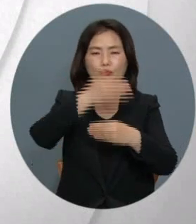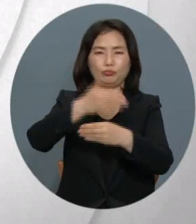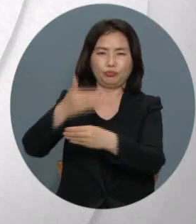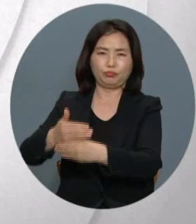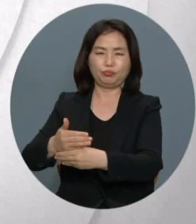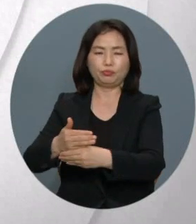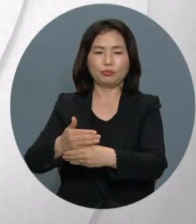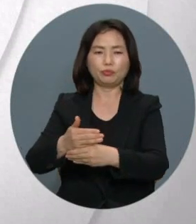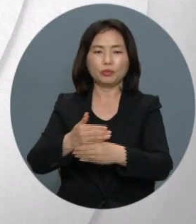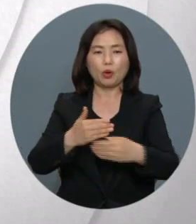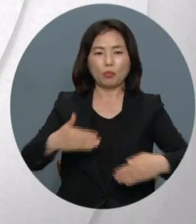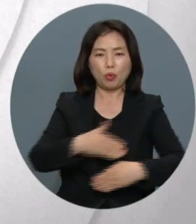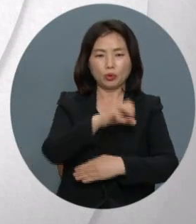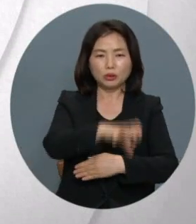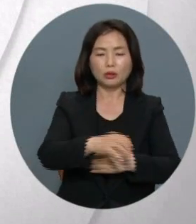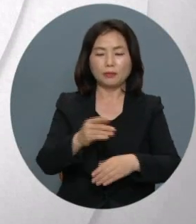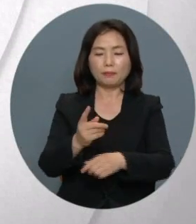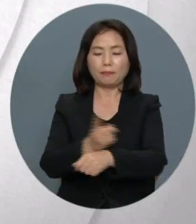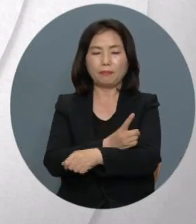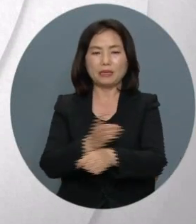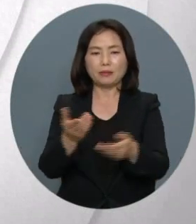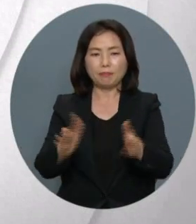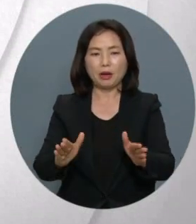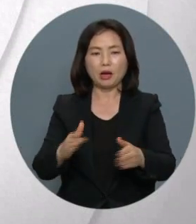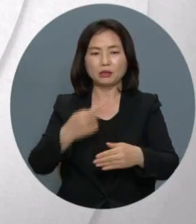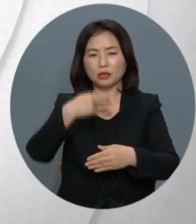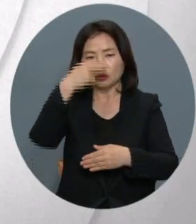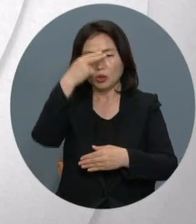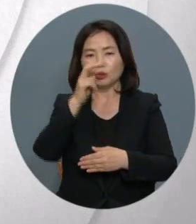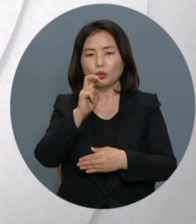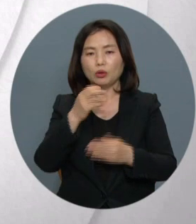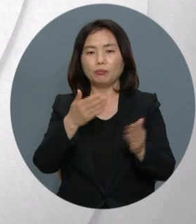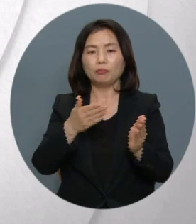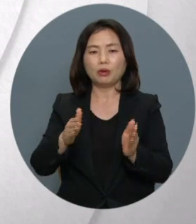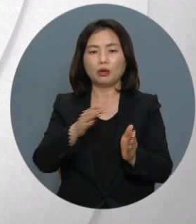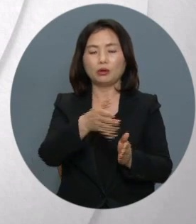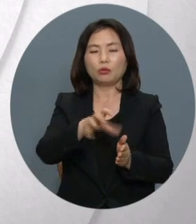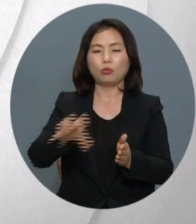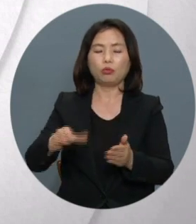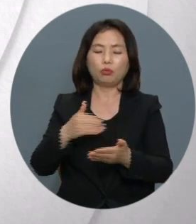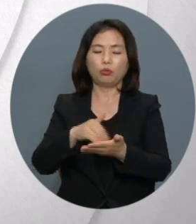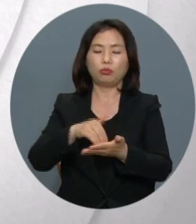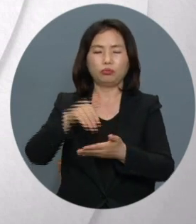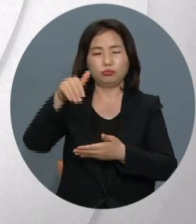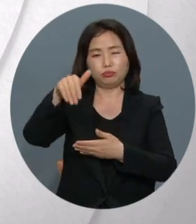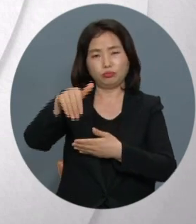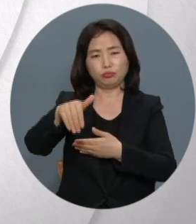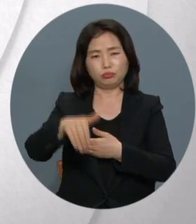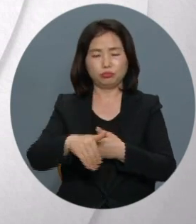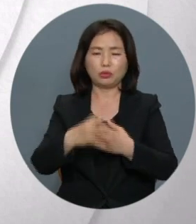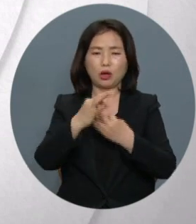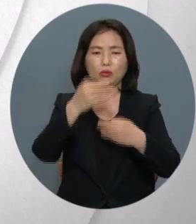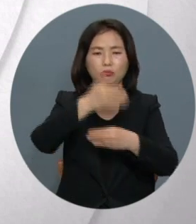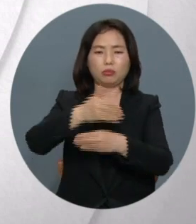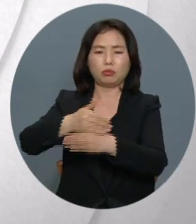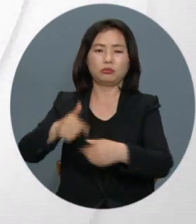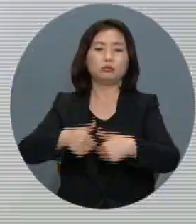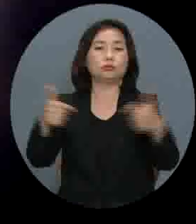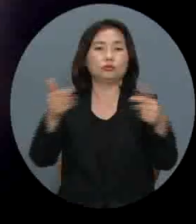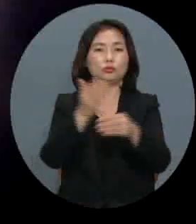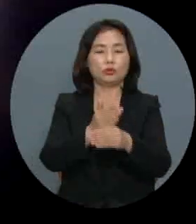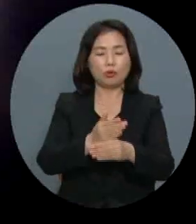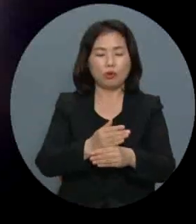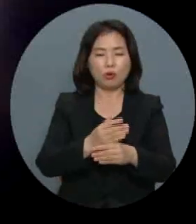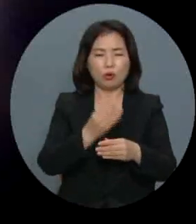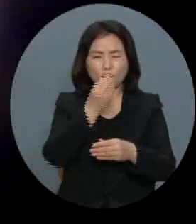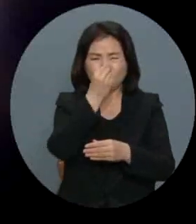닫았습니다. 목욕탕과 PC방, 간이수점, 노래방 같은 업종도 하락세를 피하지 못했습니다. 밀폐된